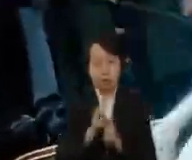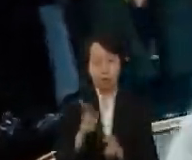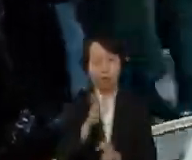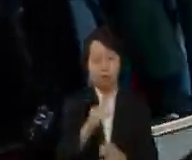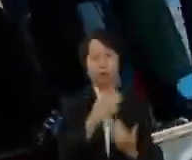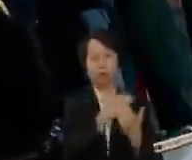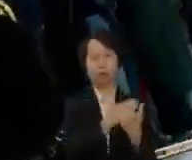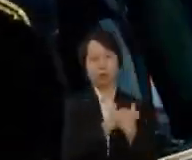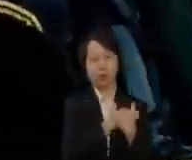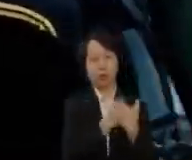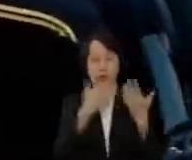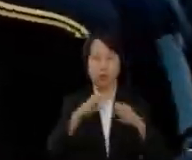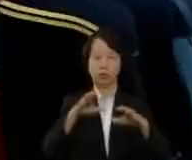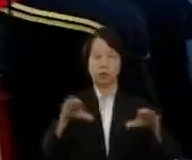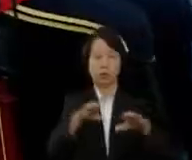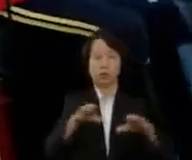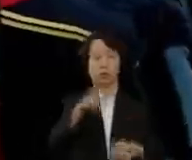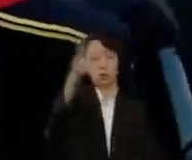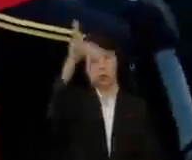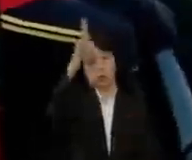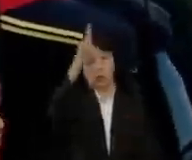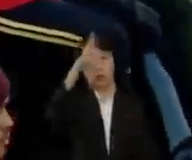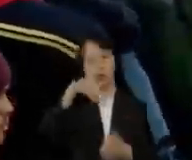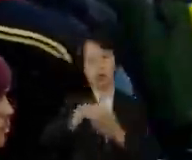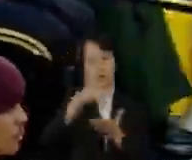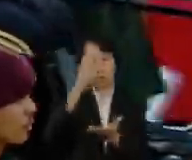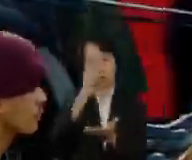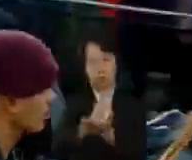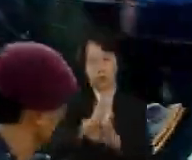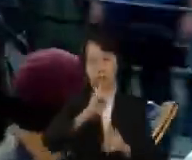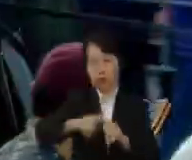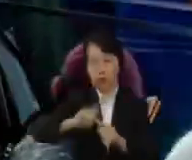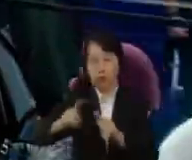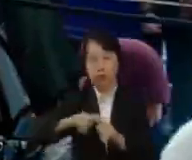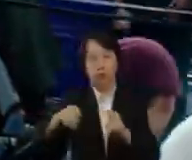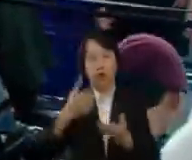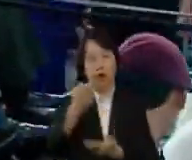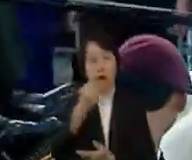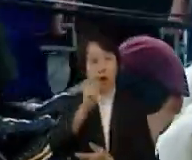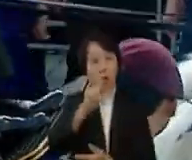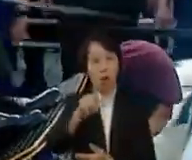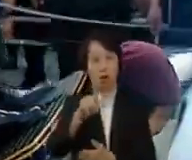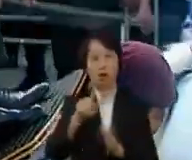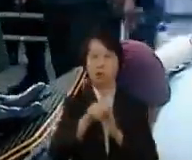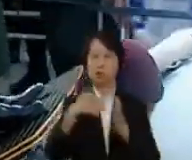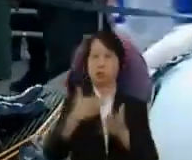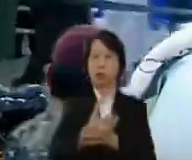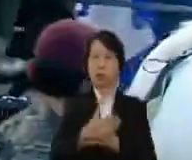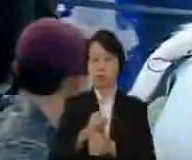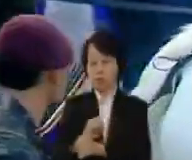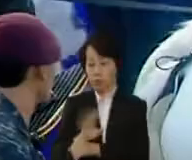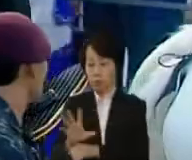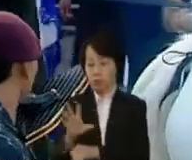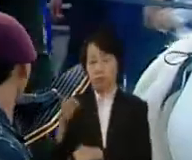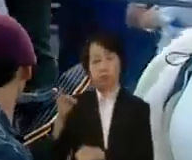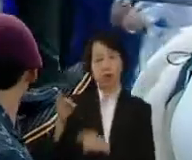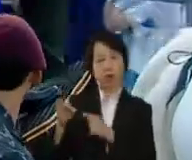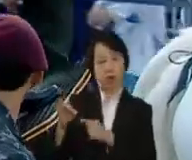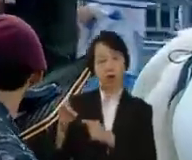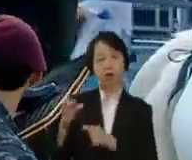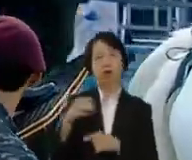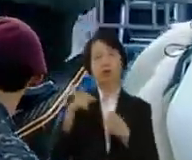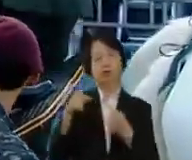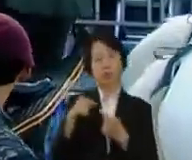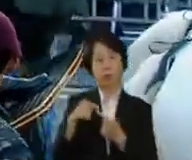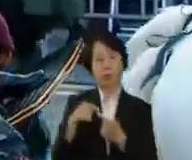juga peranan yang telah dilaksanakan oleh kerajaan dalam menangani pelbagai perkara yang terkini, tentunya pandemik COVID-19,